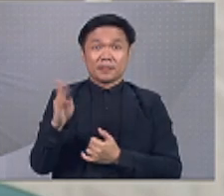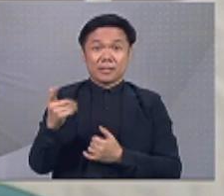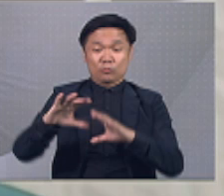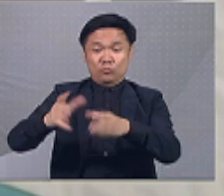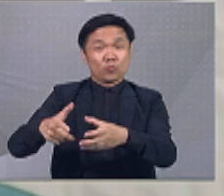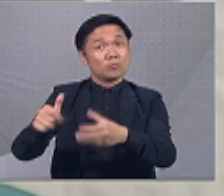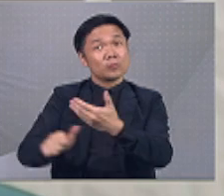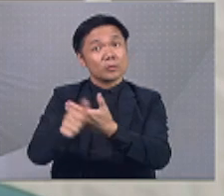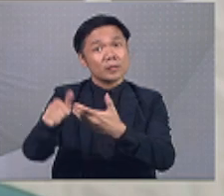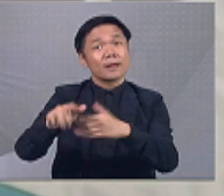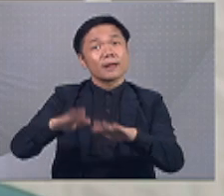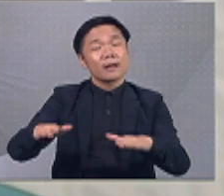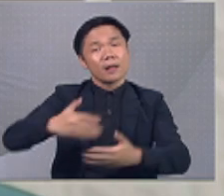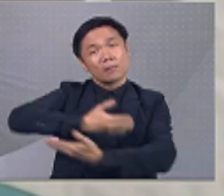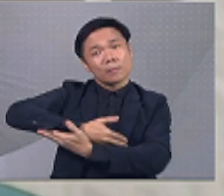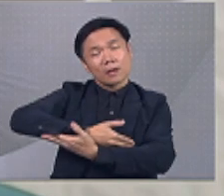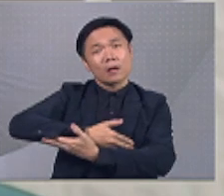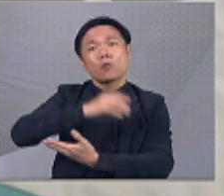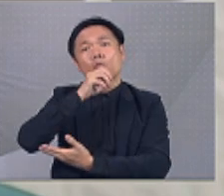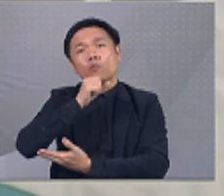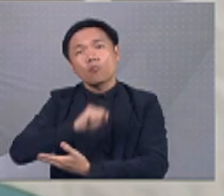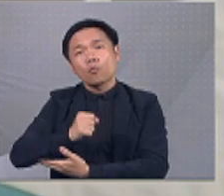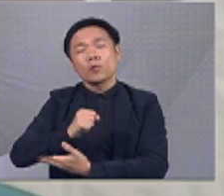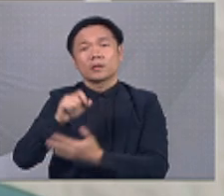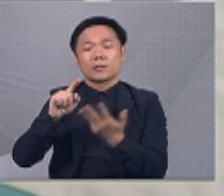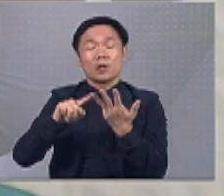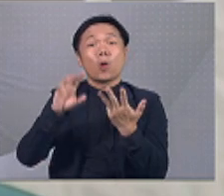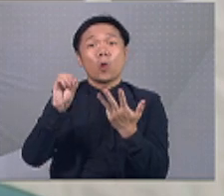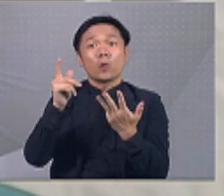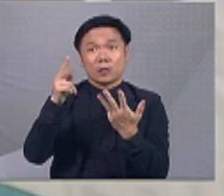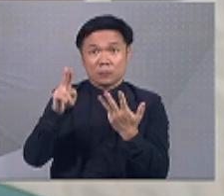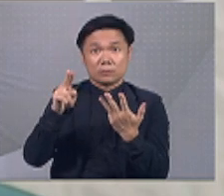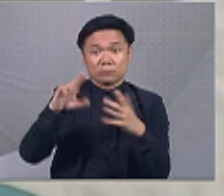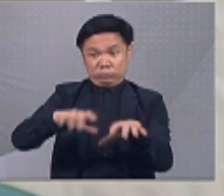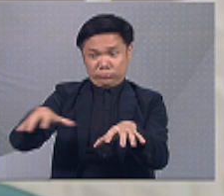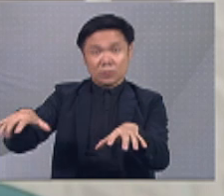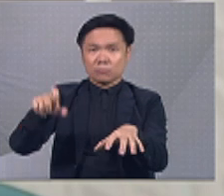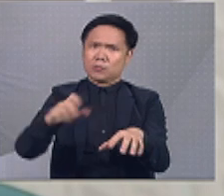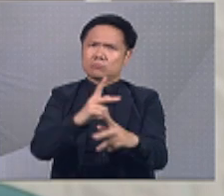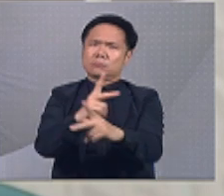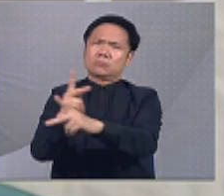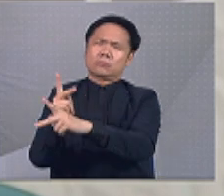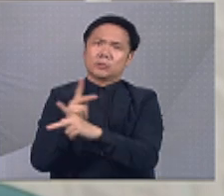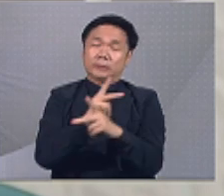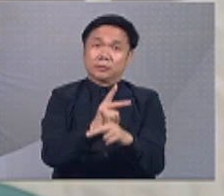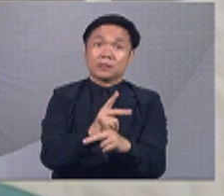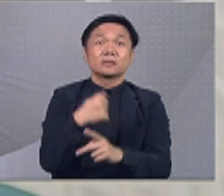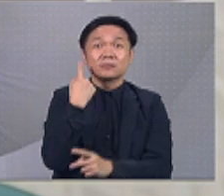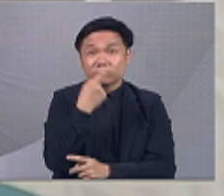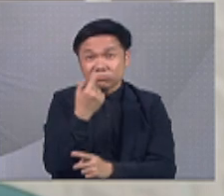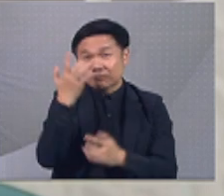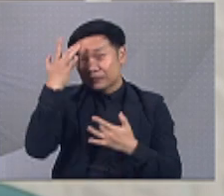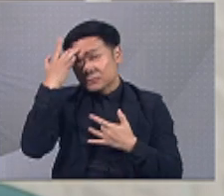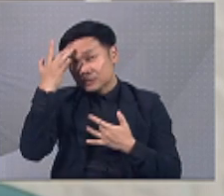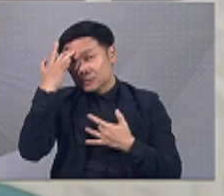kanak-kanak bayi wa gemas dan orang kurang upaya perlu lindungi manakala individu tidak sehat dan gejala